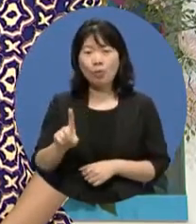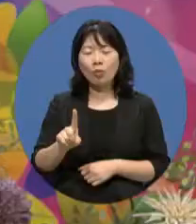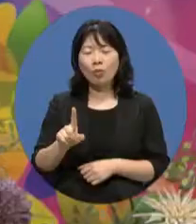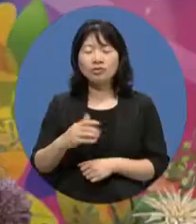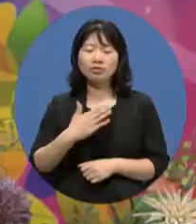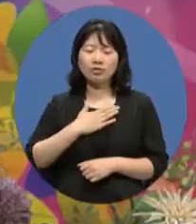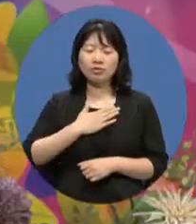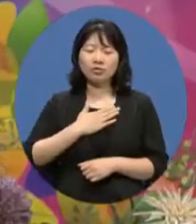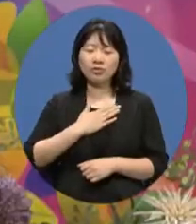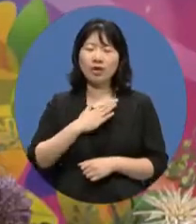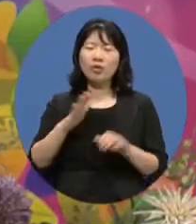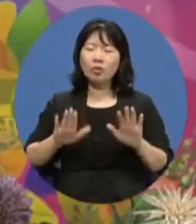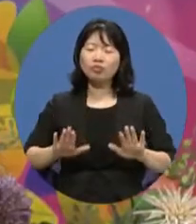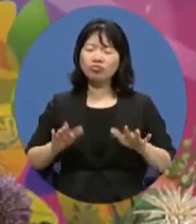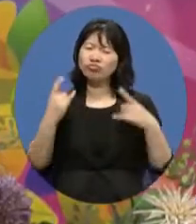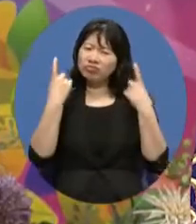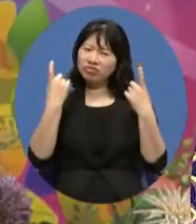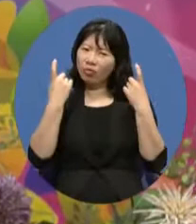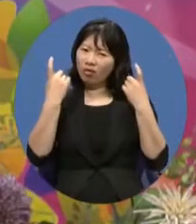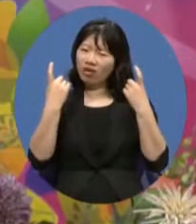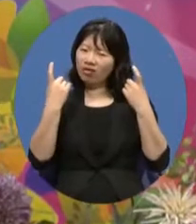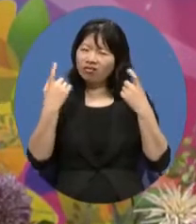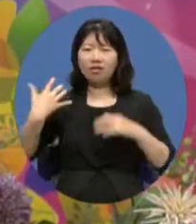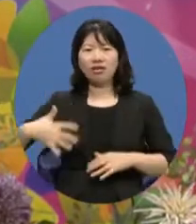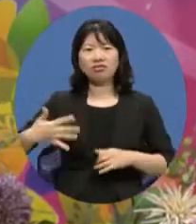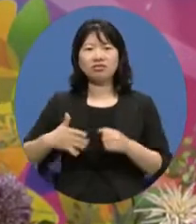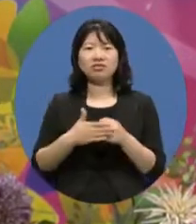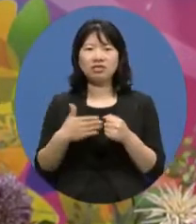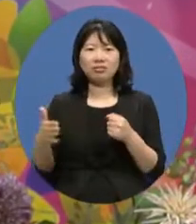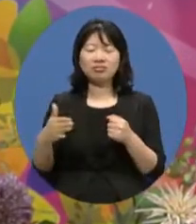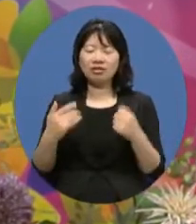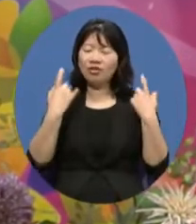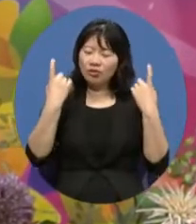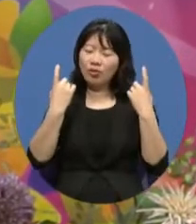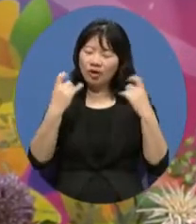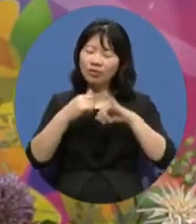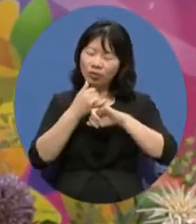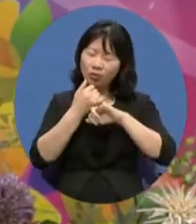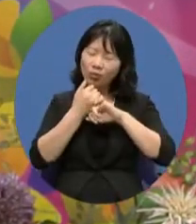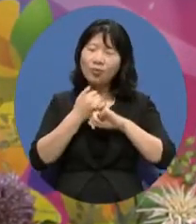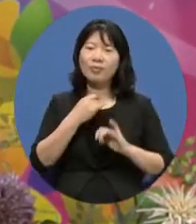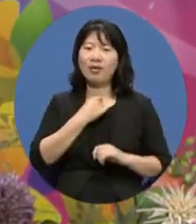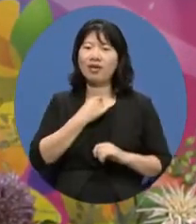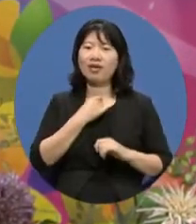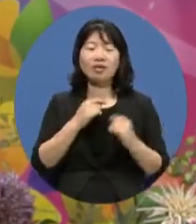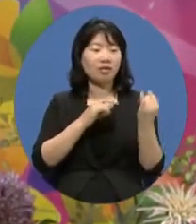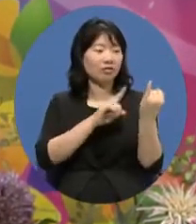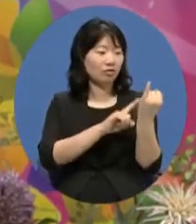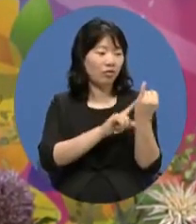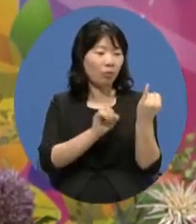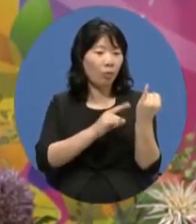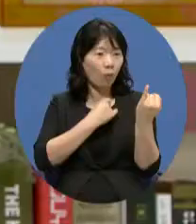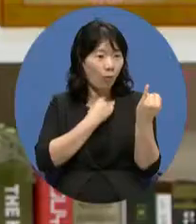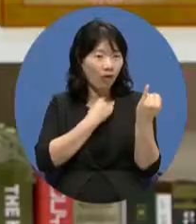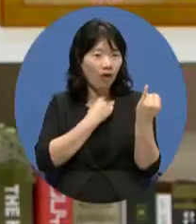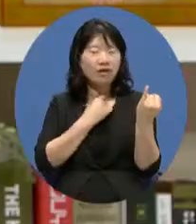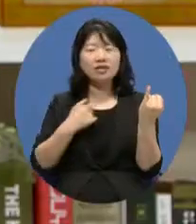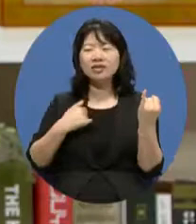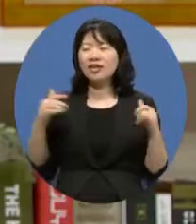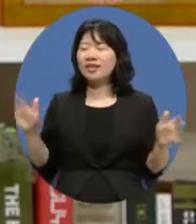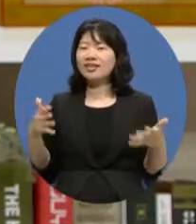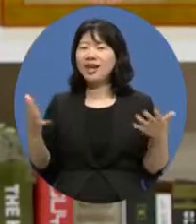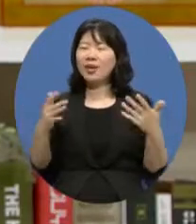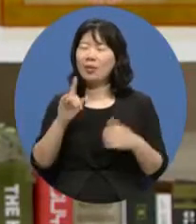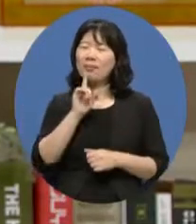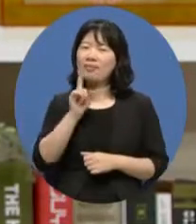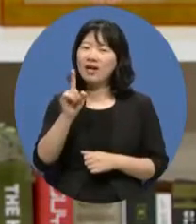정말 올해 여행을 못 다녀와서 아, 여행 좋죠. 한번 가보고 싶습니다. 아. 최현용 씨는 어디 뭐 하고 싶으세요? 아, 가을은 뭐니